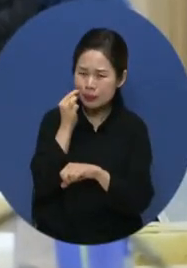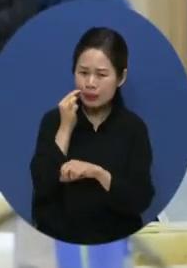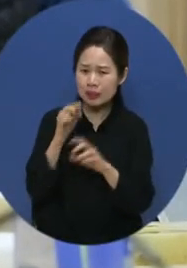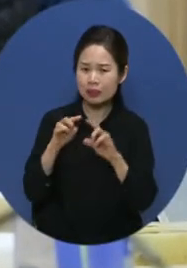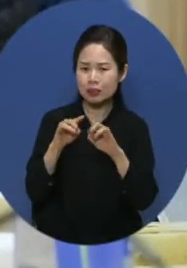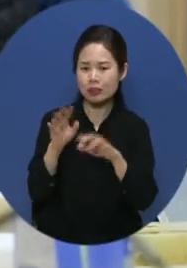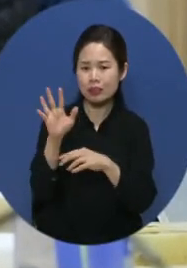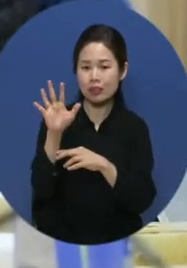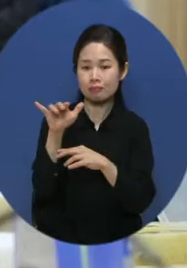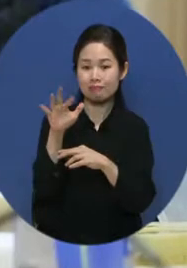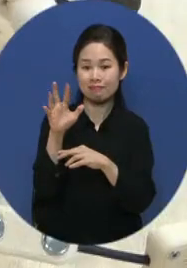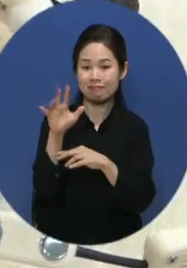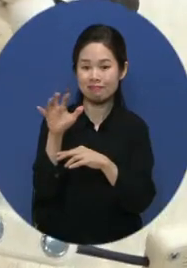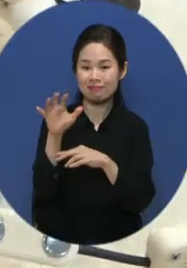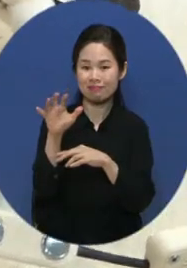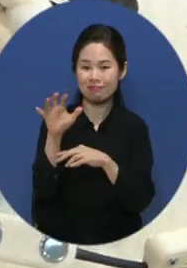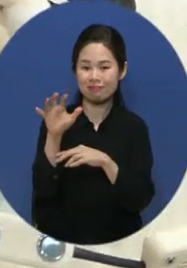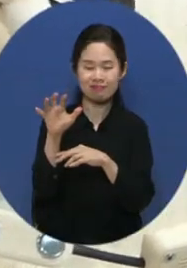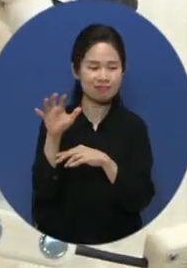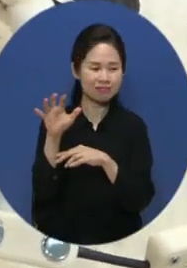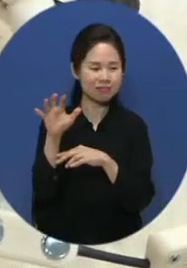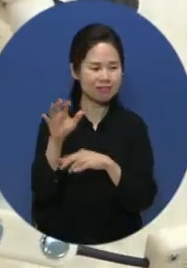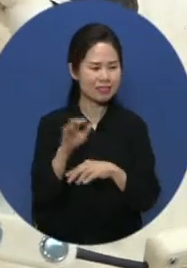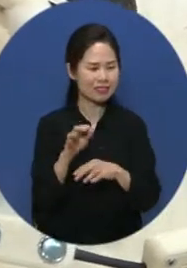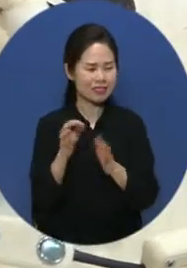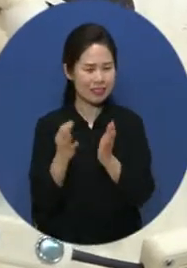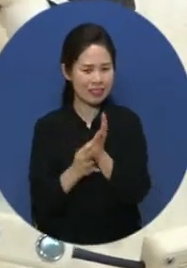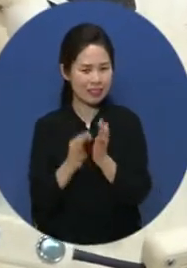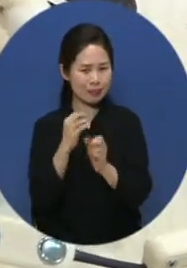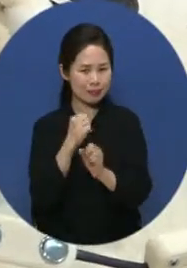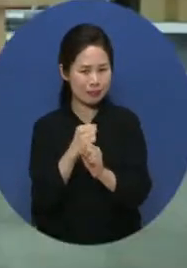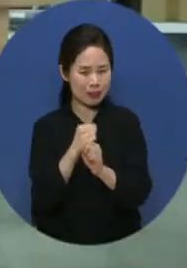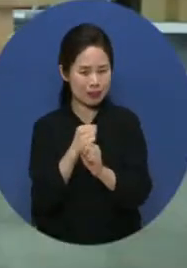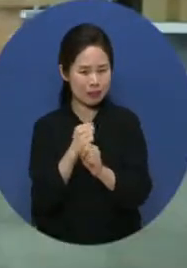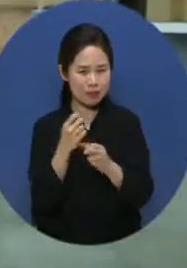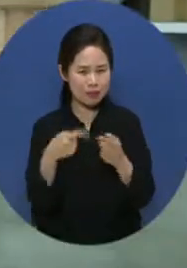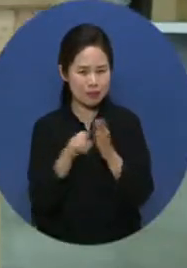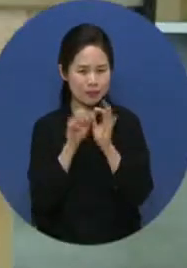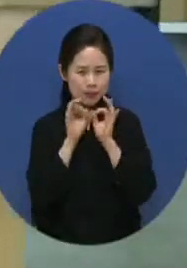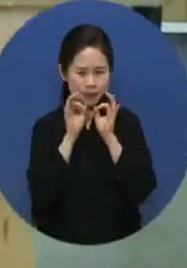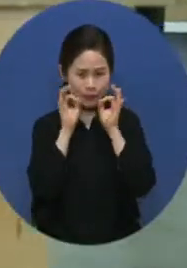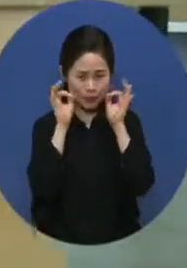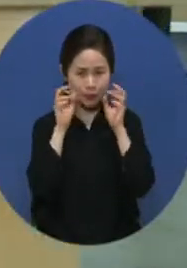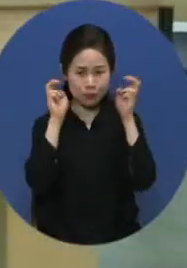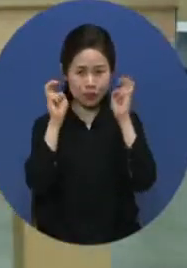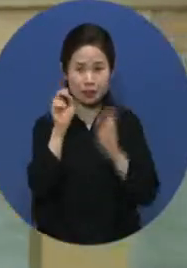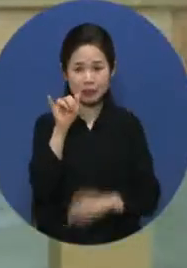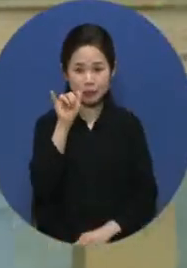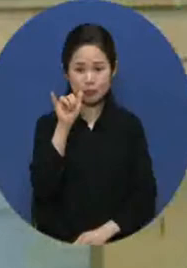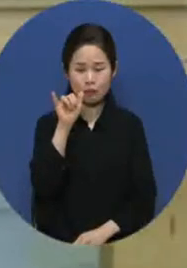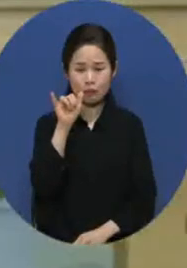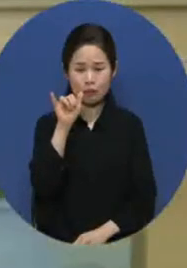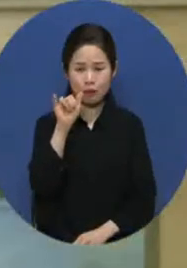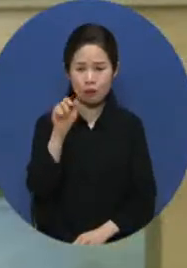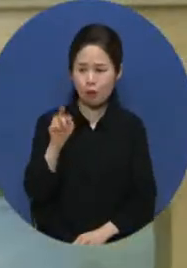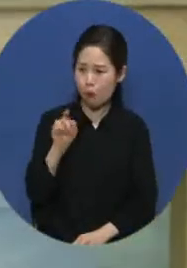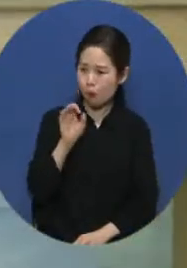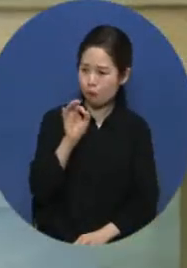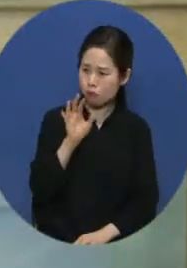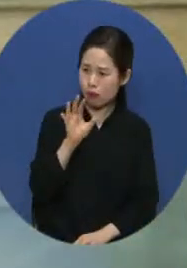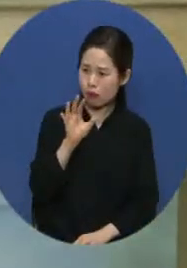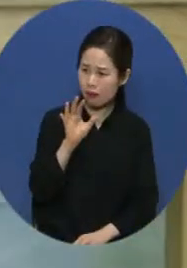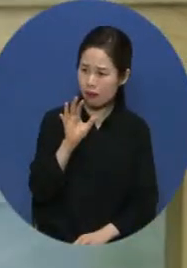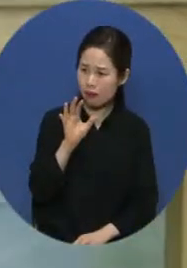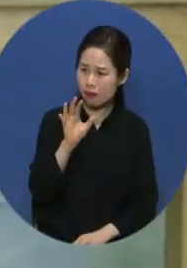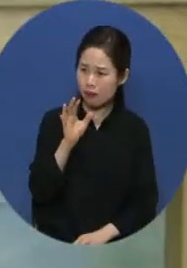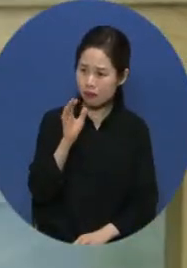전자의수를 누구든지 쓸 수 있도록 앞장서고 있는 기업이 있습니다. 불가능할 것 같았던 일을 가능하게